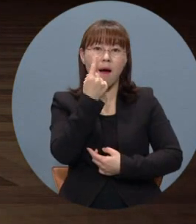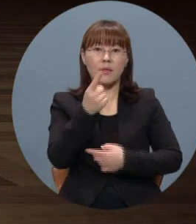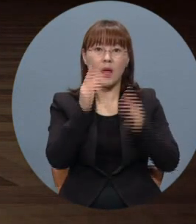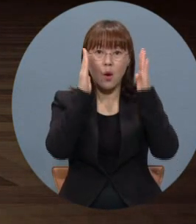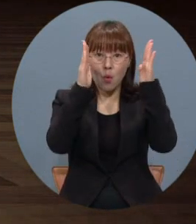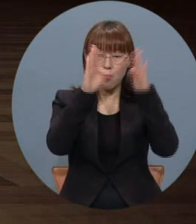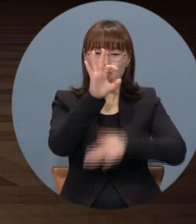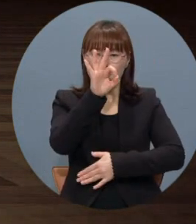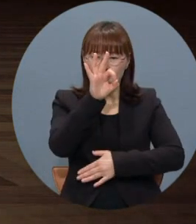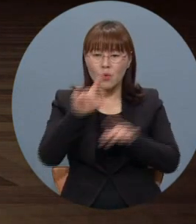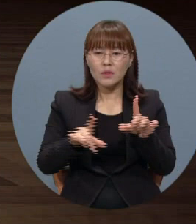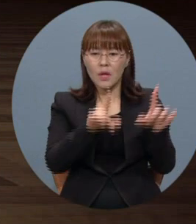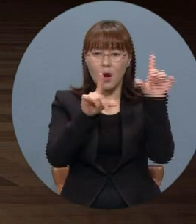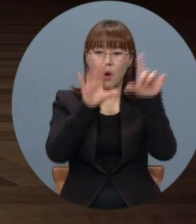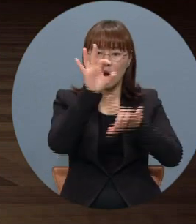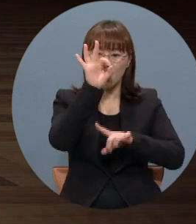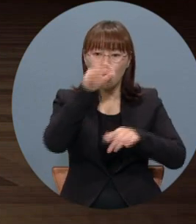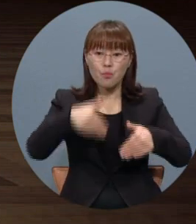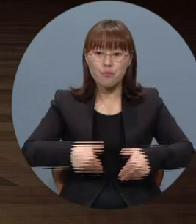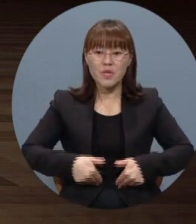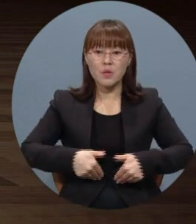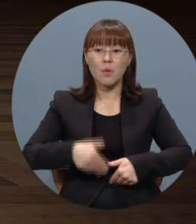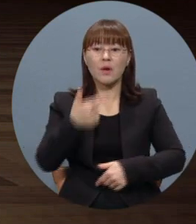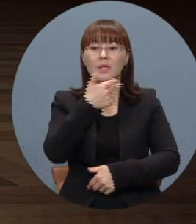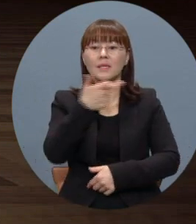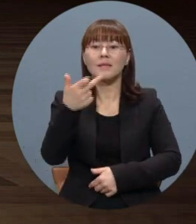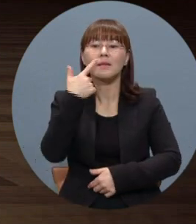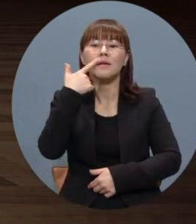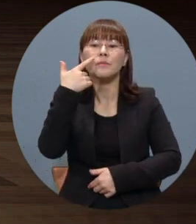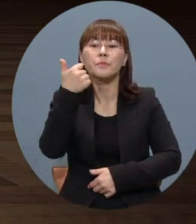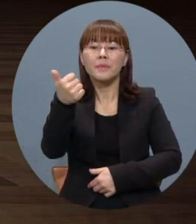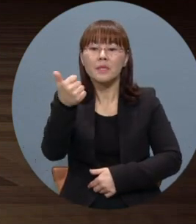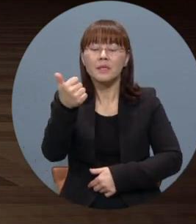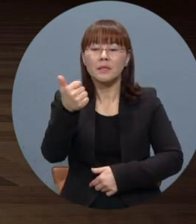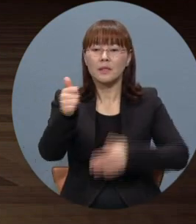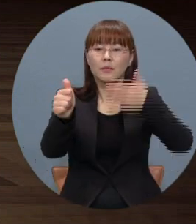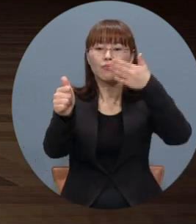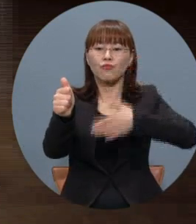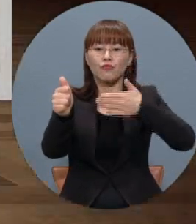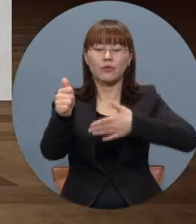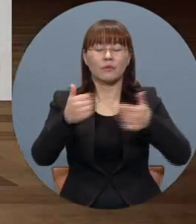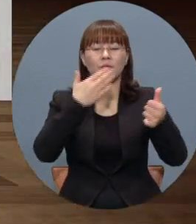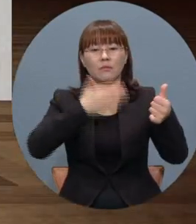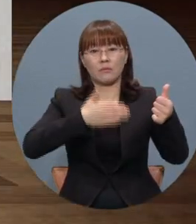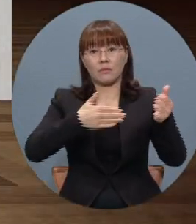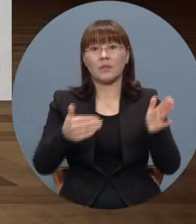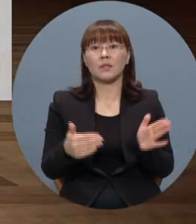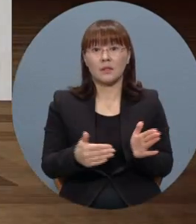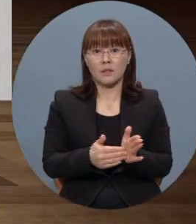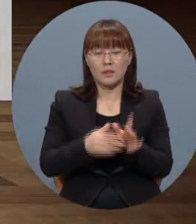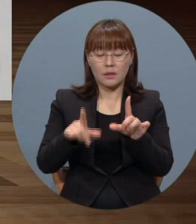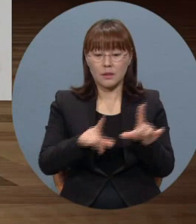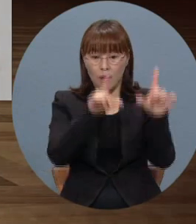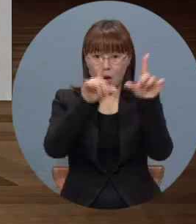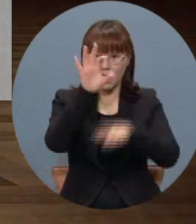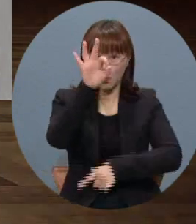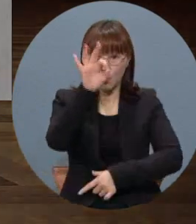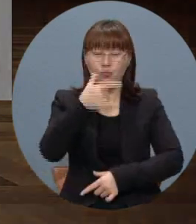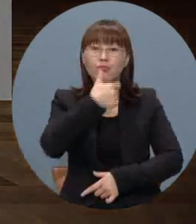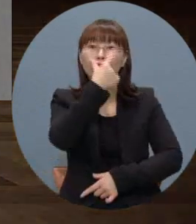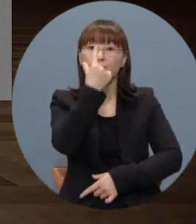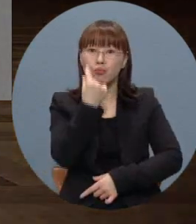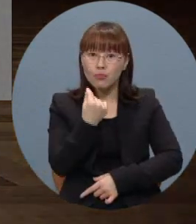여비가 필요하다는 내용을 큰아버지 이일우에게 전달해달라고 요청합니다. 생활비가 부족했던